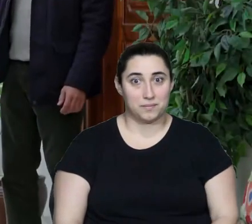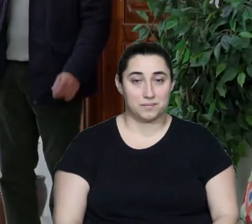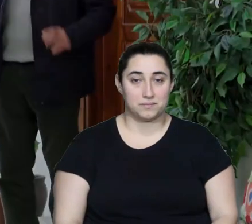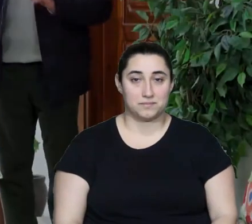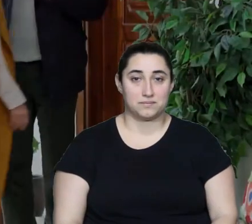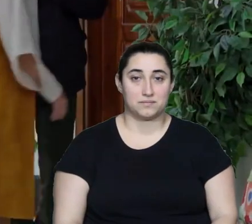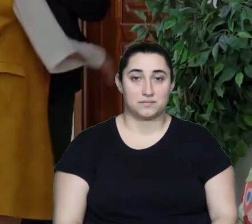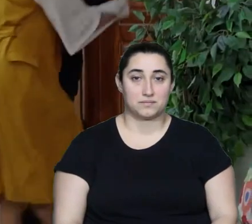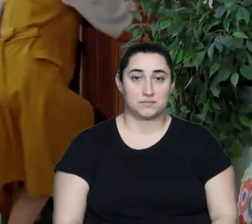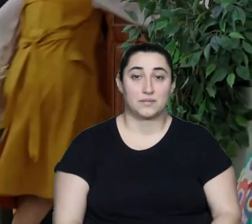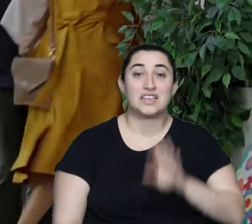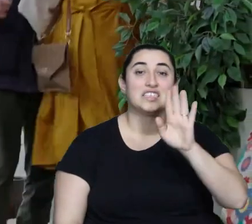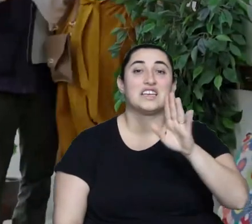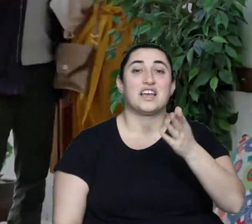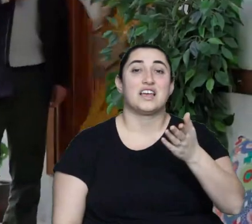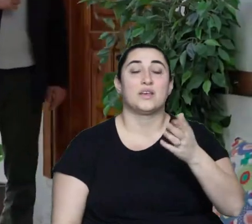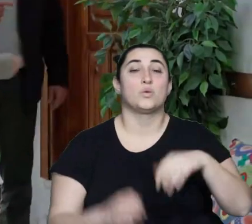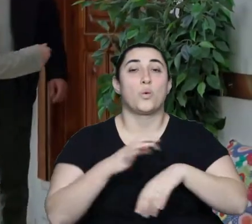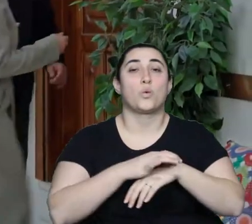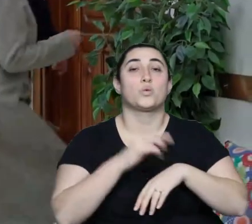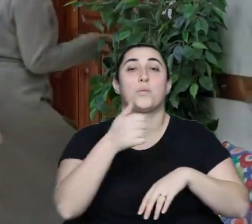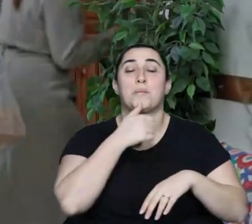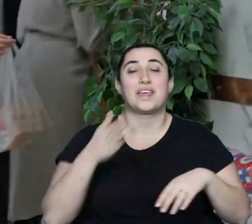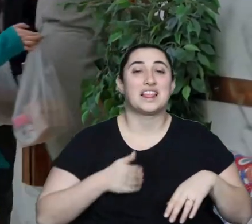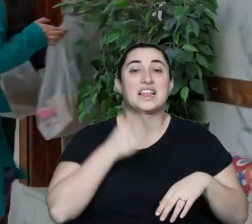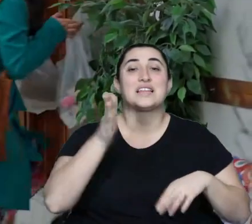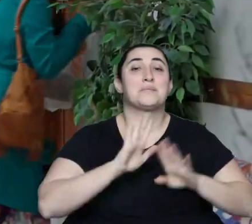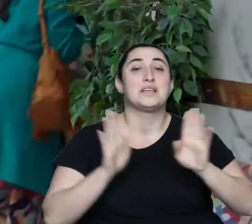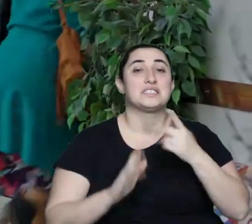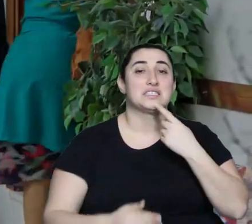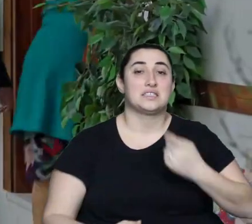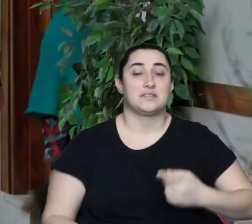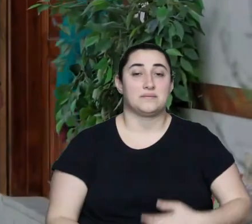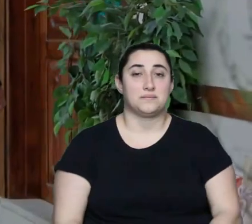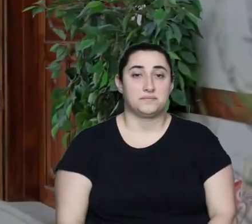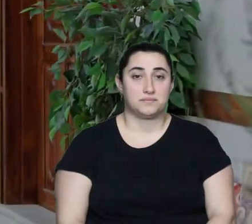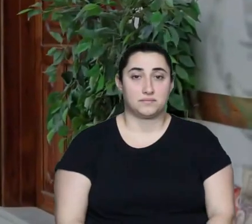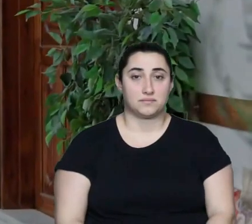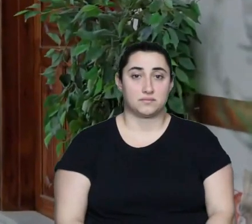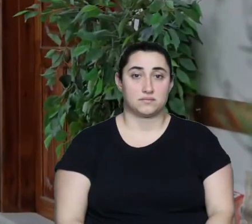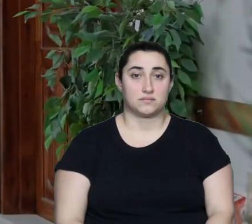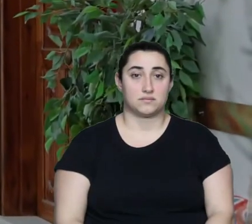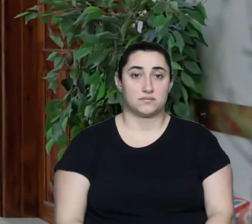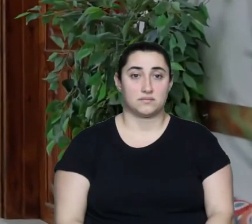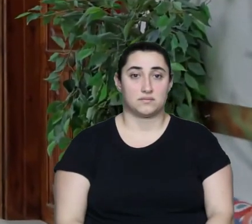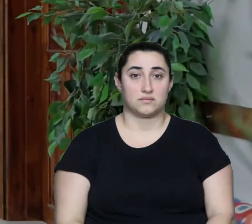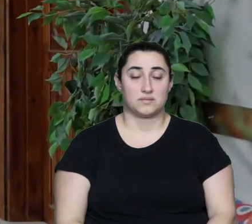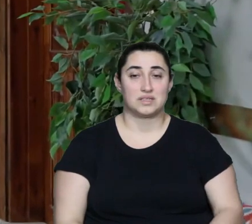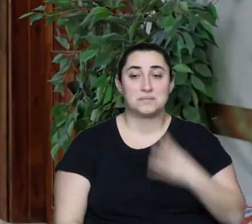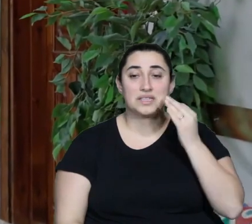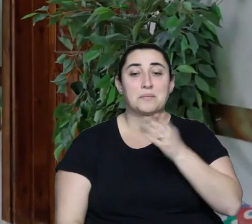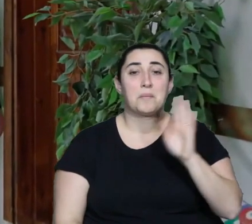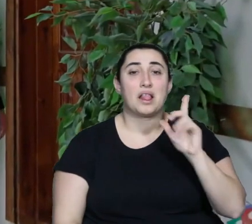Çekildi. Ama şey doktor babamın yanına çok, çok fazla... Kadınlar girdi bile. Kimsenin gelmemesi